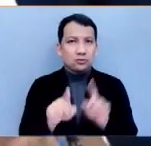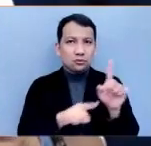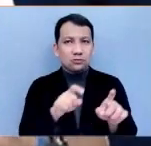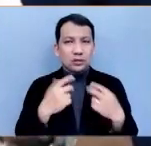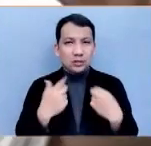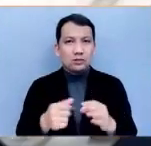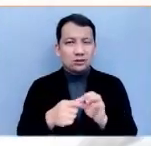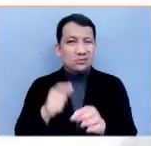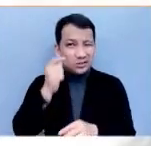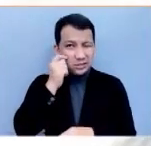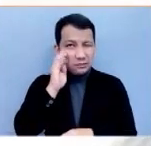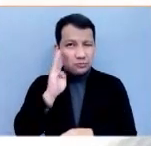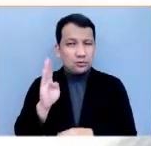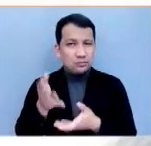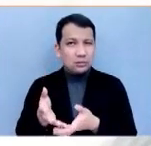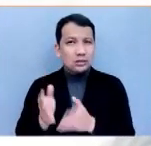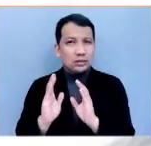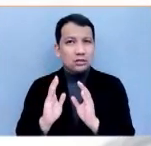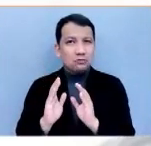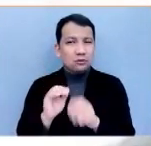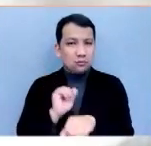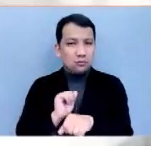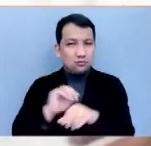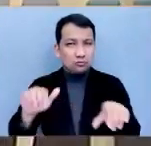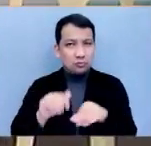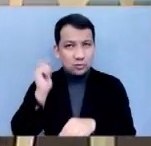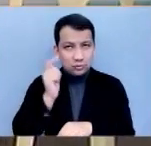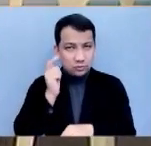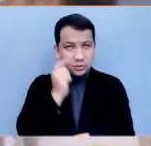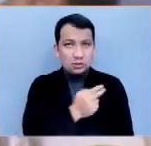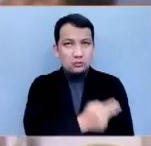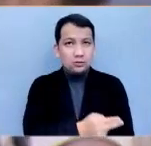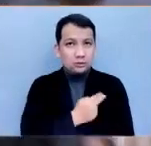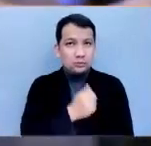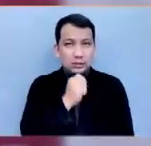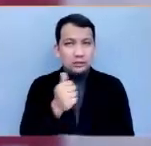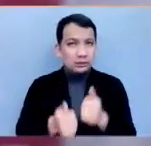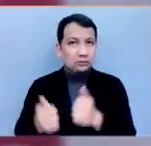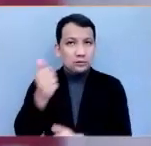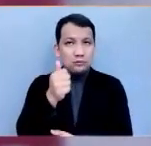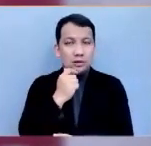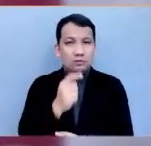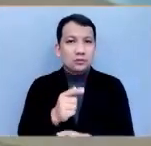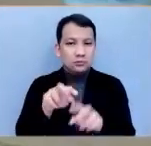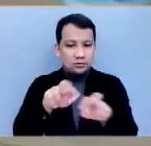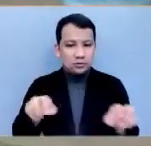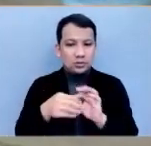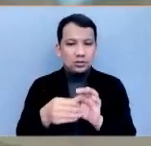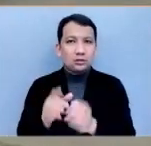Secretary Ted Herbosa na payagang magtrabaho sa mga government hospital ang mga hindi pumasa basta't isa sa ilalim sila